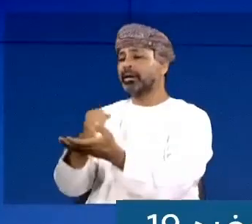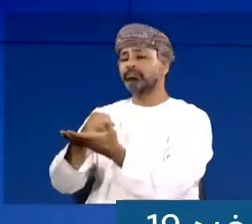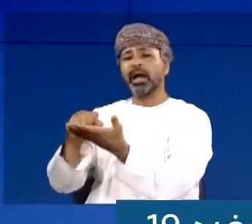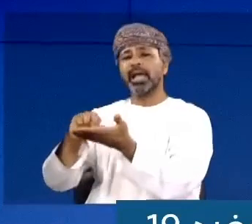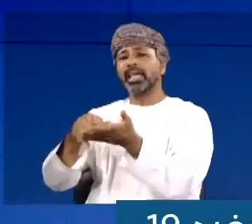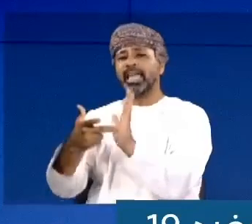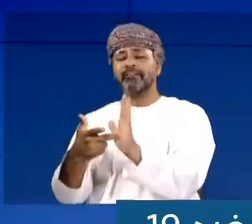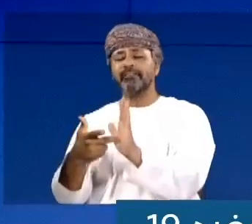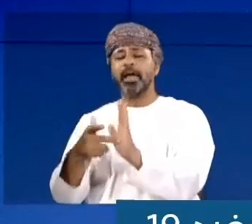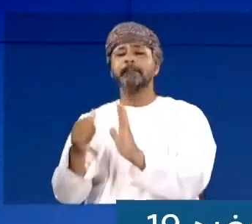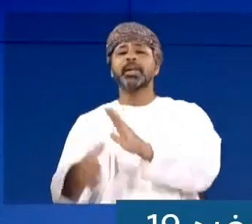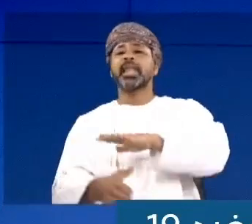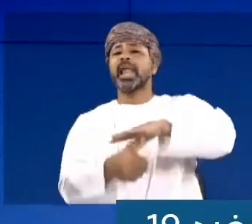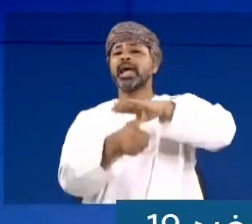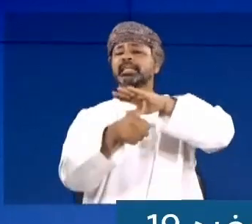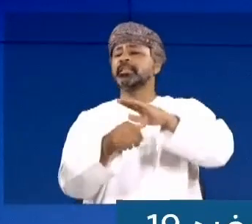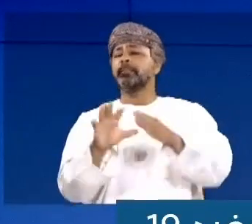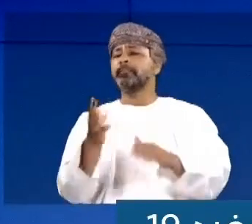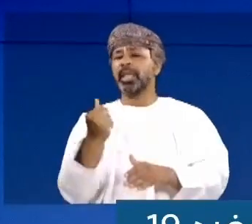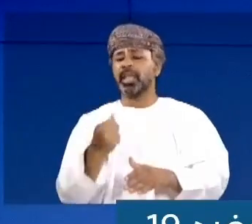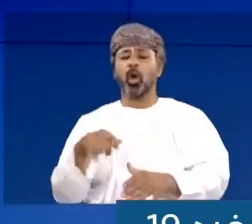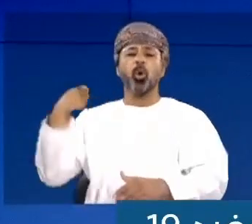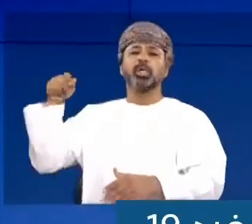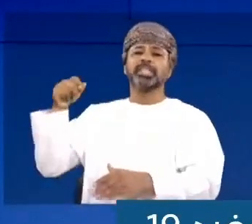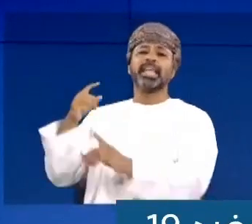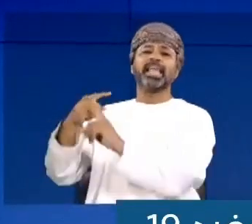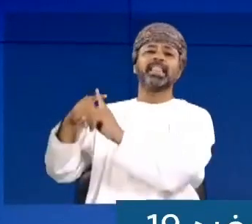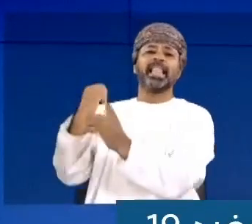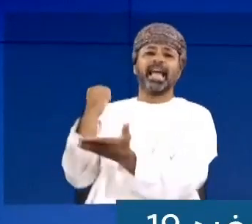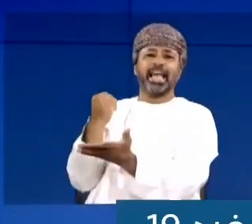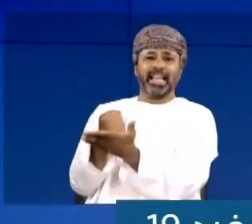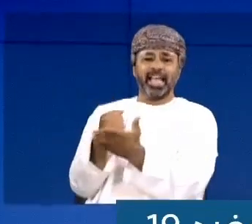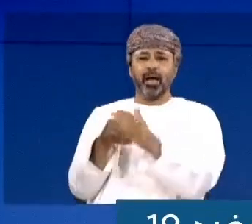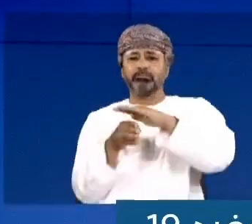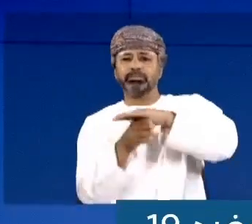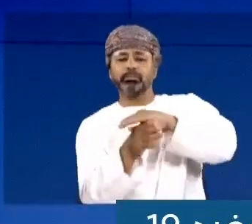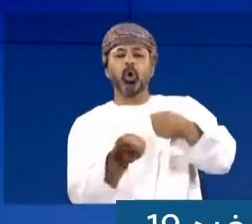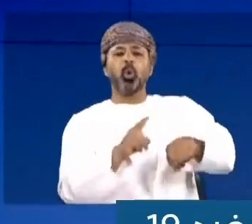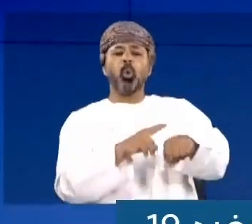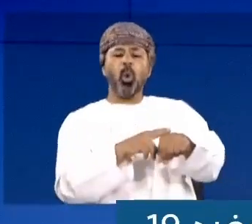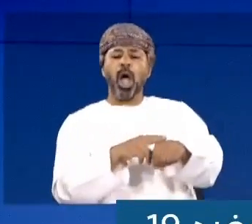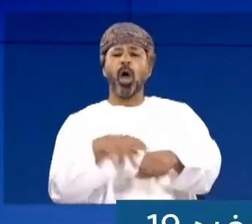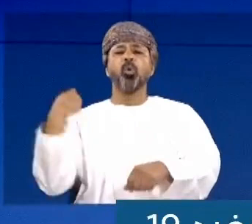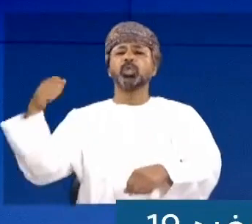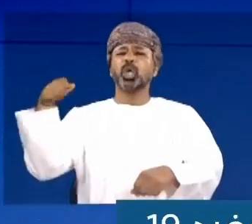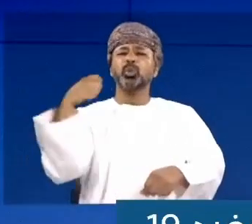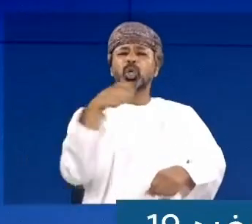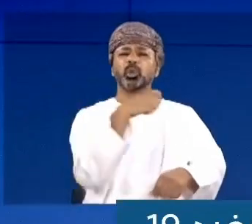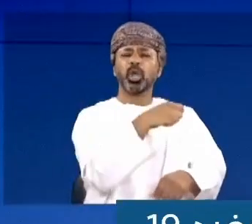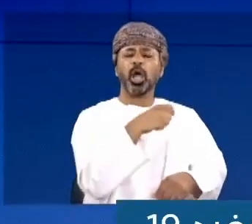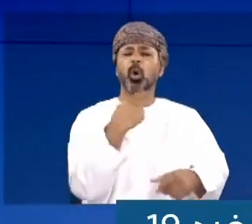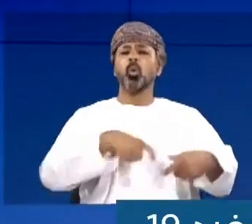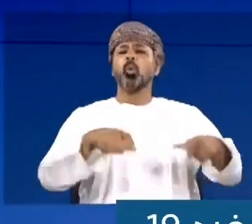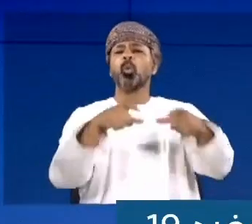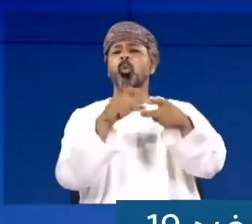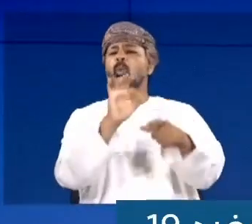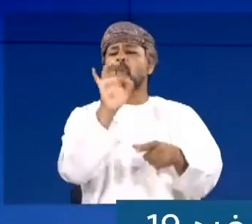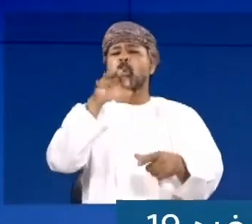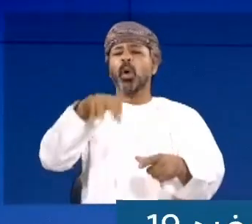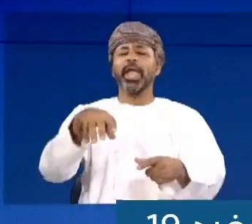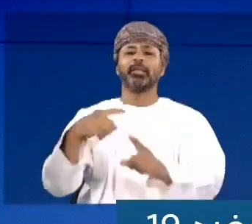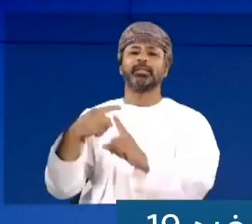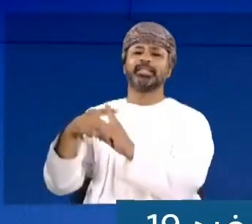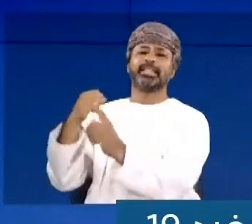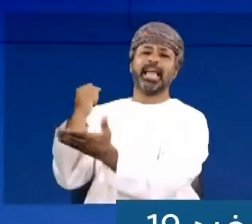السيد حمود بن فيصل البوسعيدي وزير الداخلية، وبحضور أصحاب السمو والمعالي الأعضاء، وذلك بديوان عام وزارة